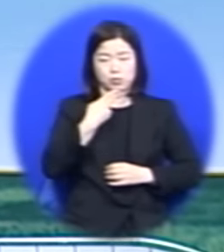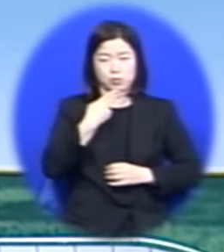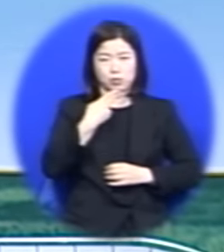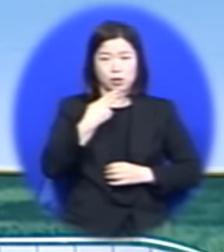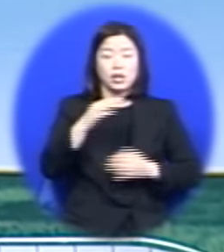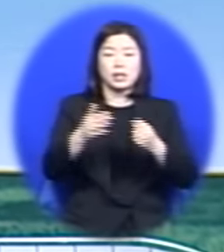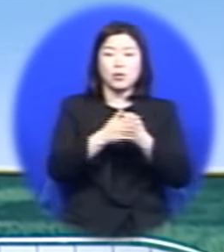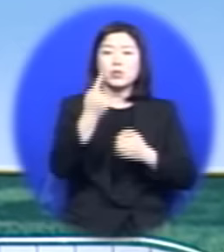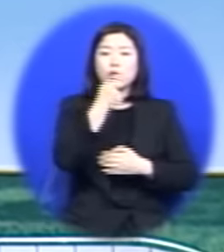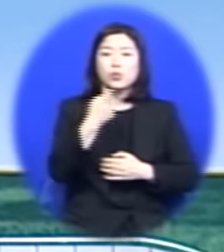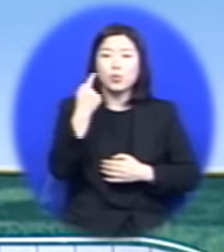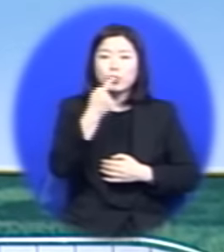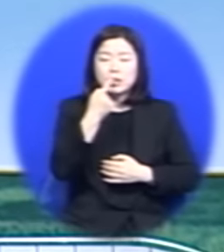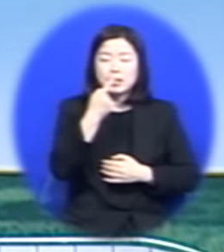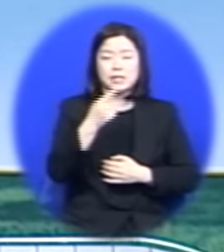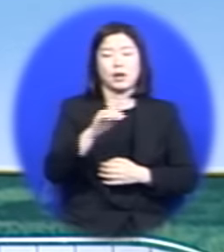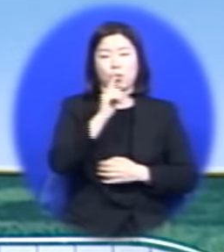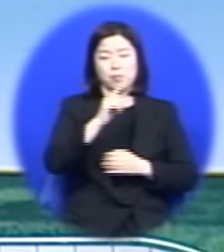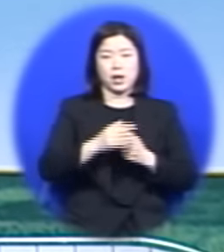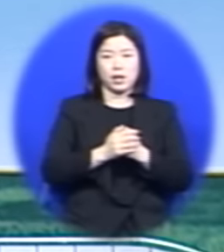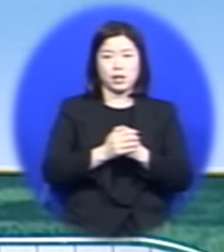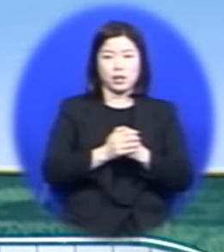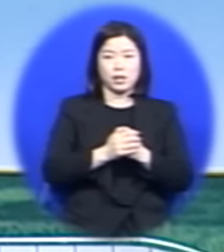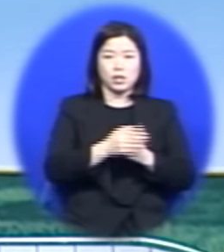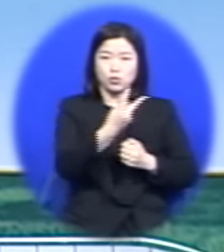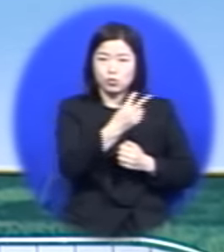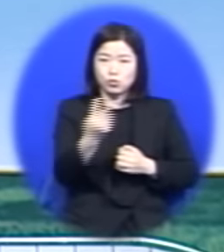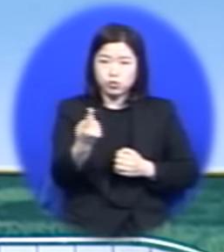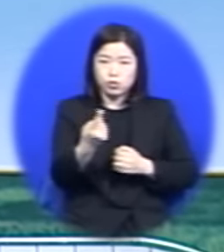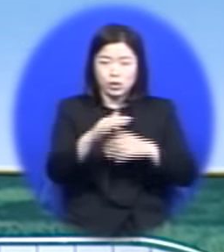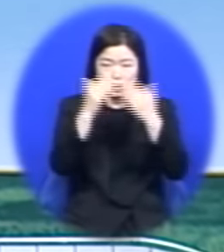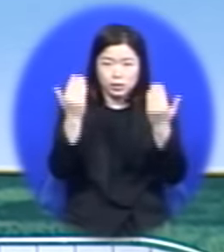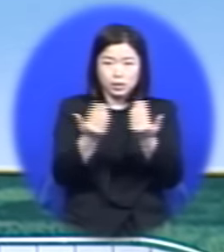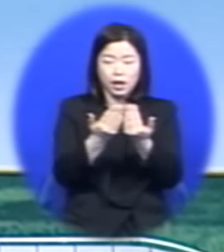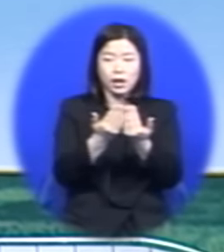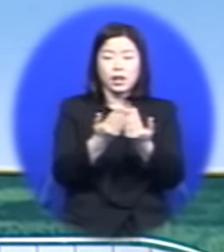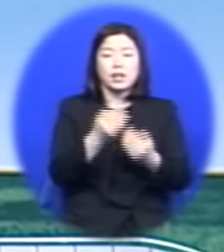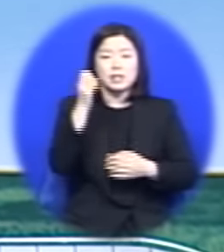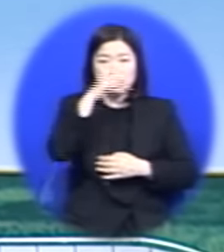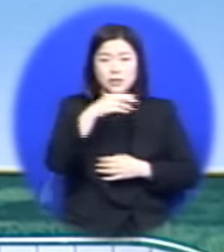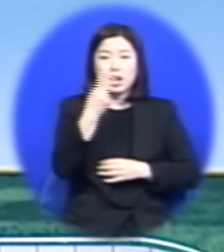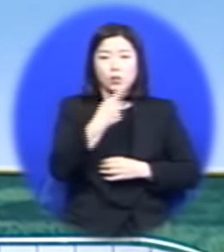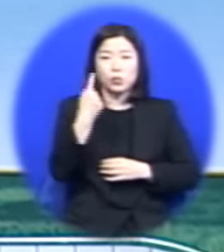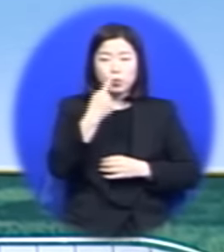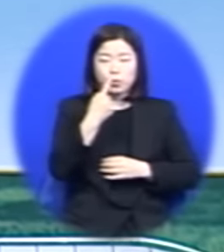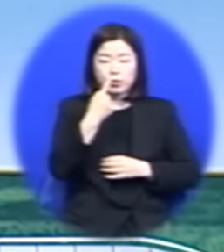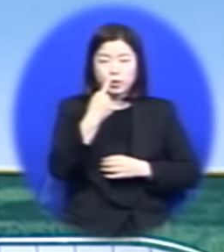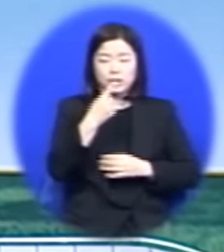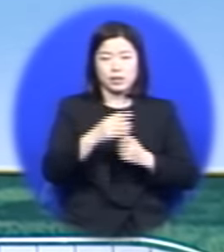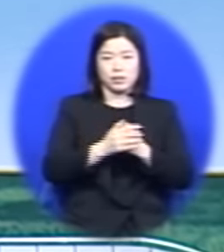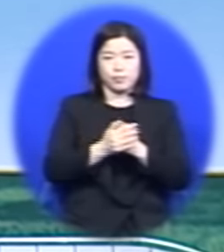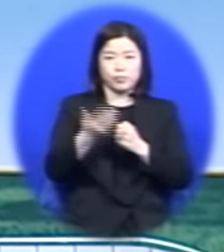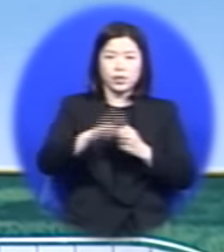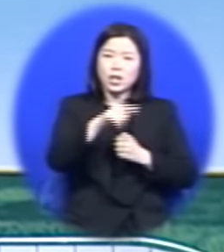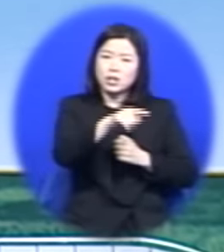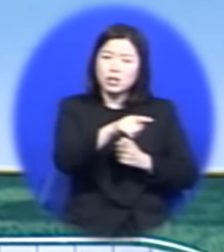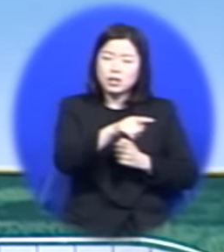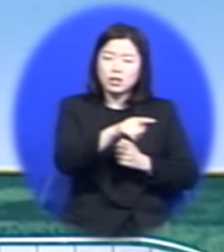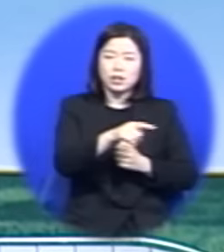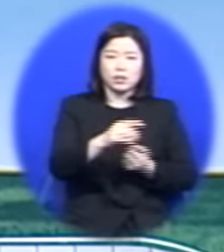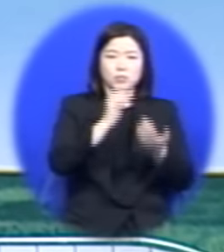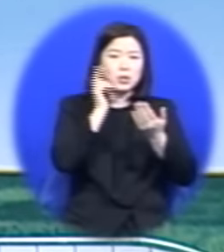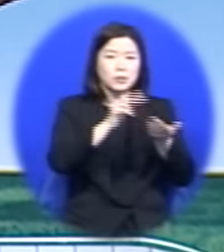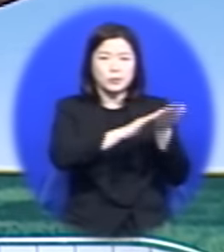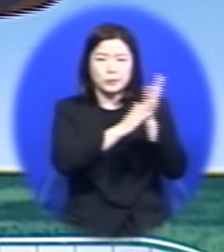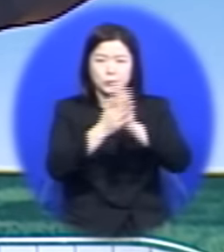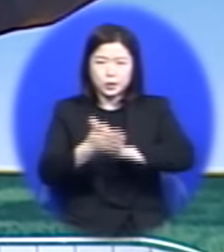창조론도 진화론도 다 믿음입니다. 그런데 이 진화론은 무신론의 결론입니다.